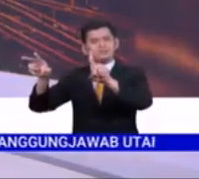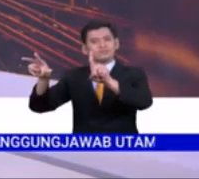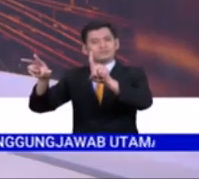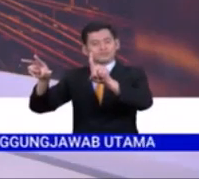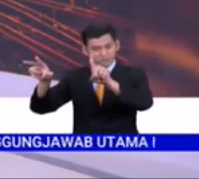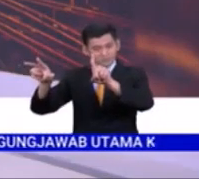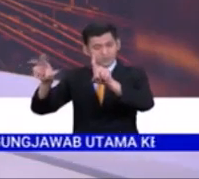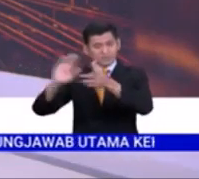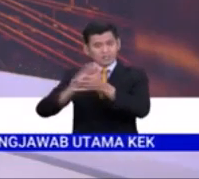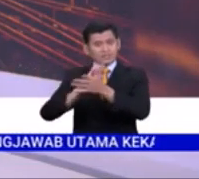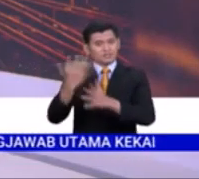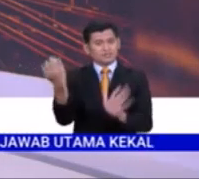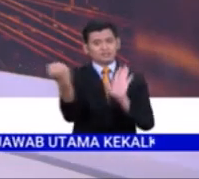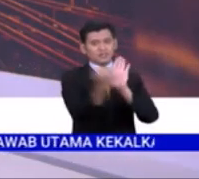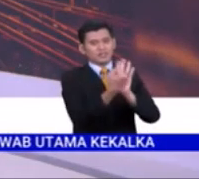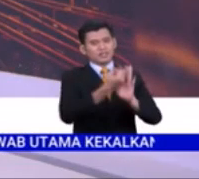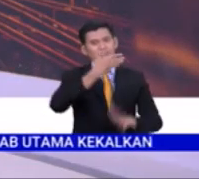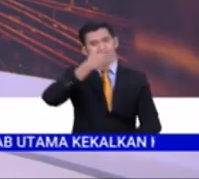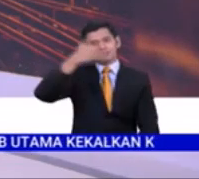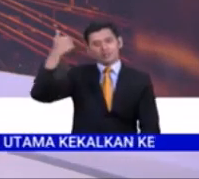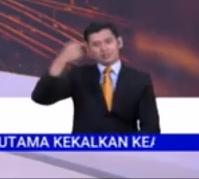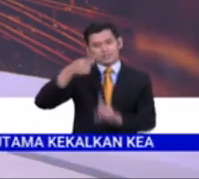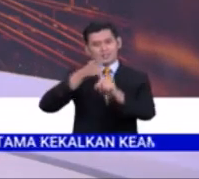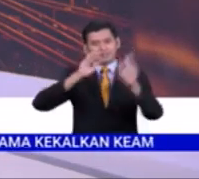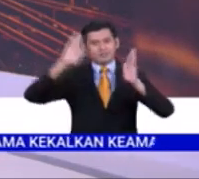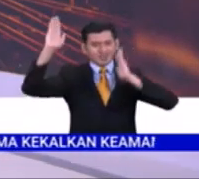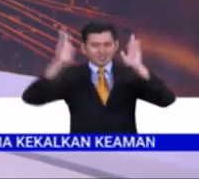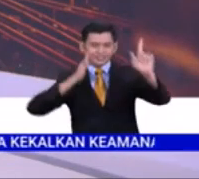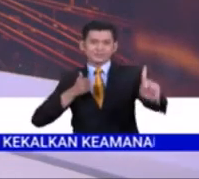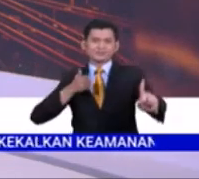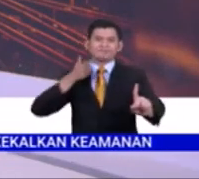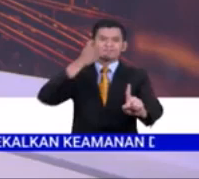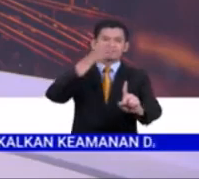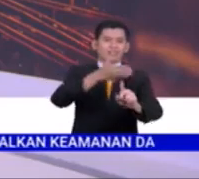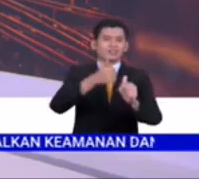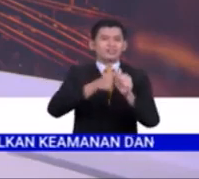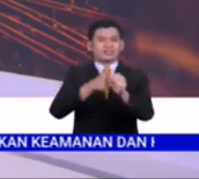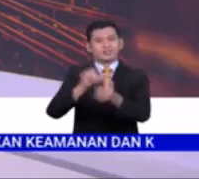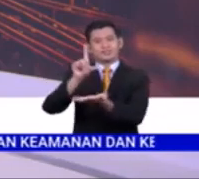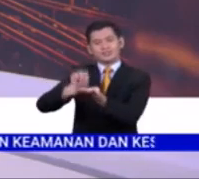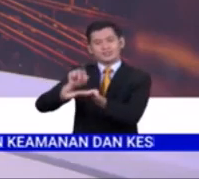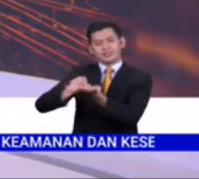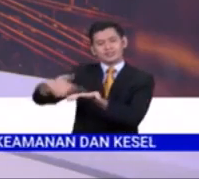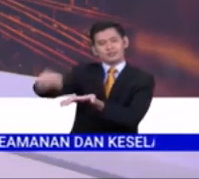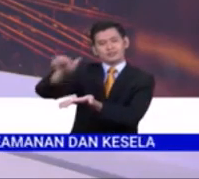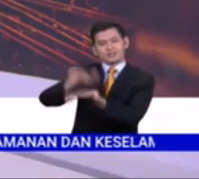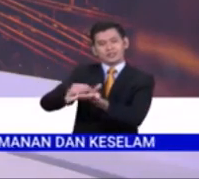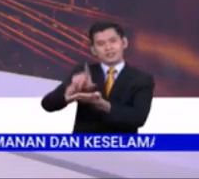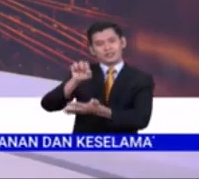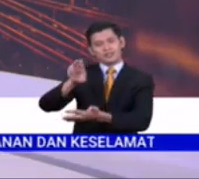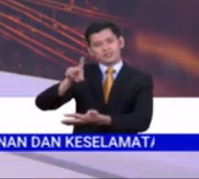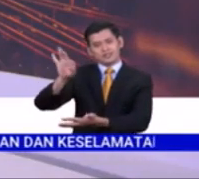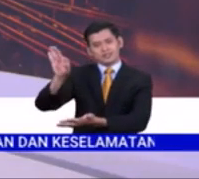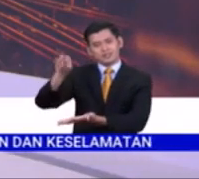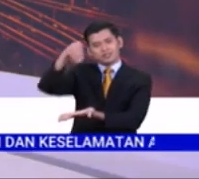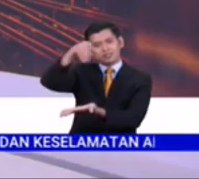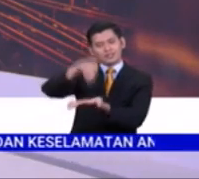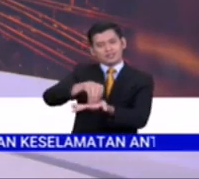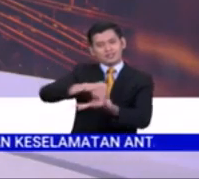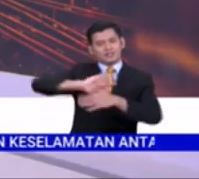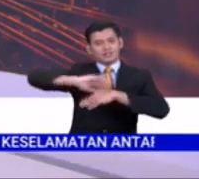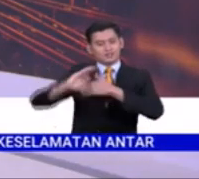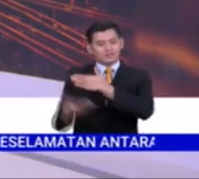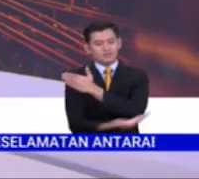kepada Malaysia antara objektifnya. Ikuti laporan Ahmad Ashraf Abdul Rahman di Dubai,